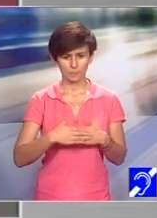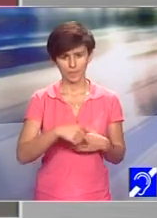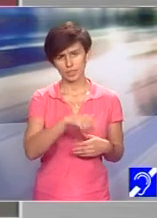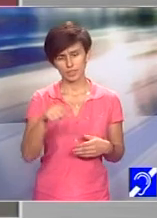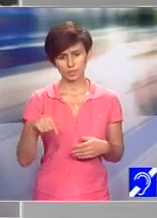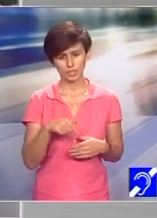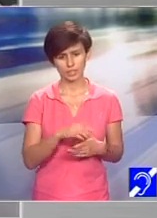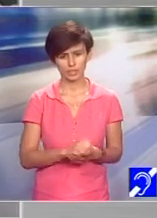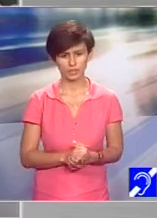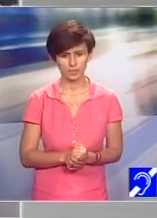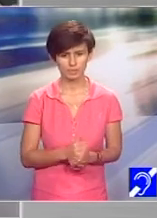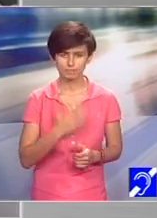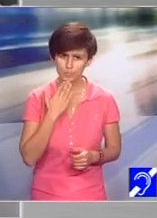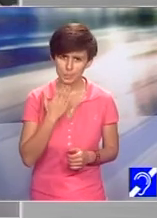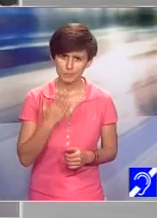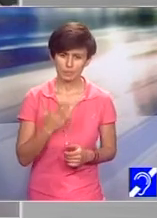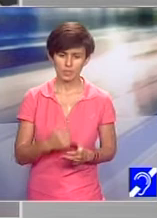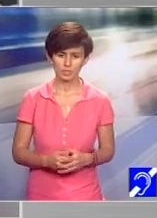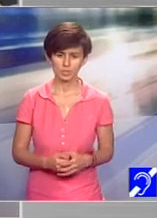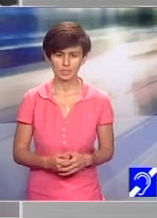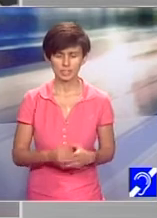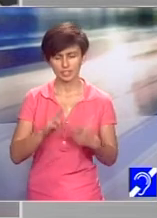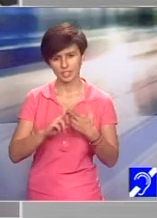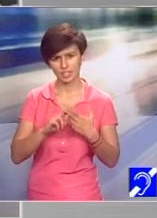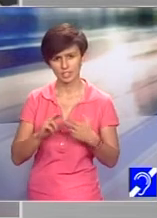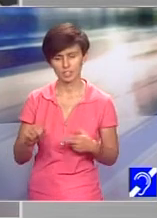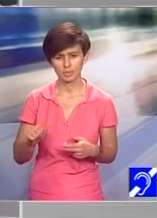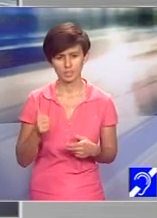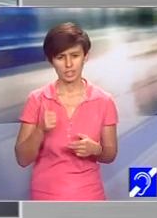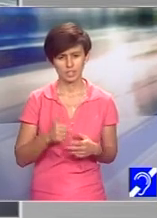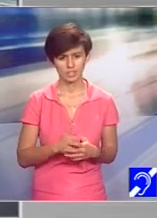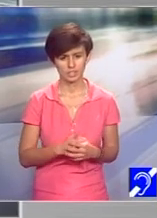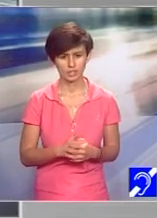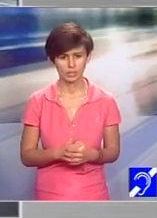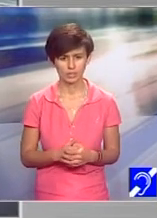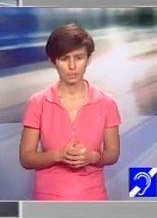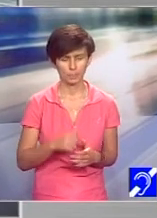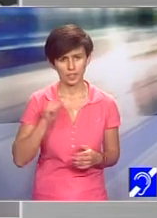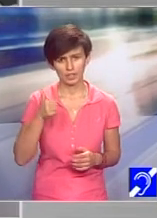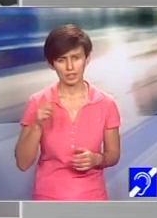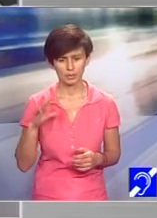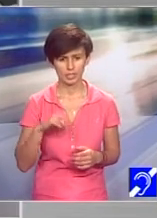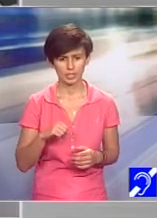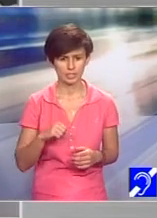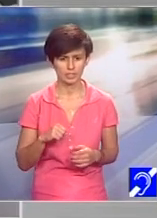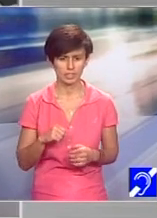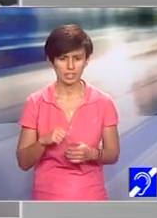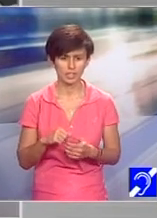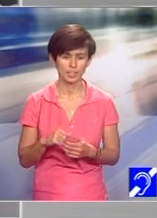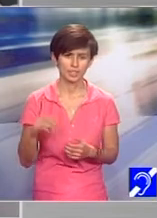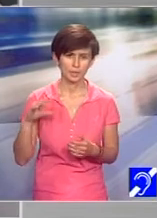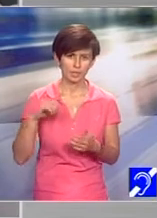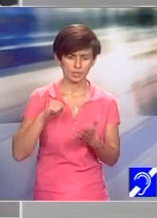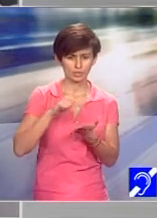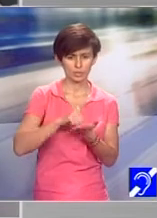astăzi. Și eu vă mulțumesc din suflet. Să ne mai întâlnim și cu alte ocazii. Pot un anunț scurt? Vă rog. Pentru mâine seară, Nocturna Bibliotecilor, un eveniment lansat